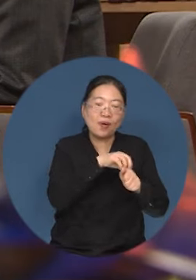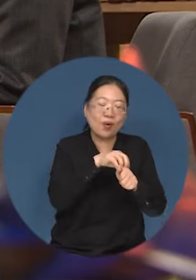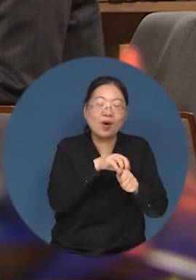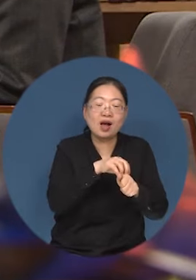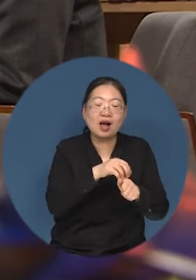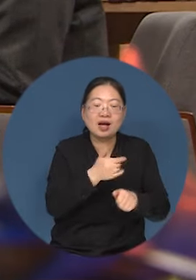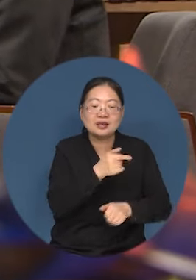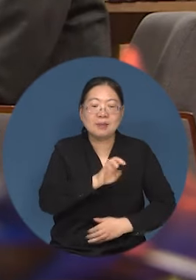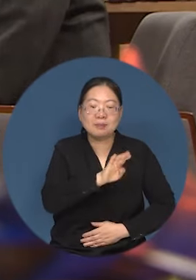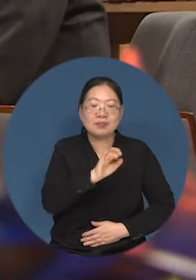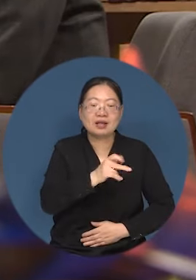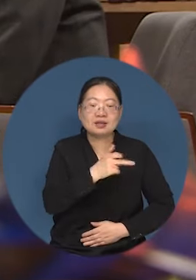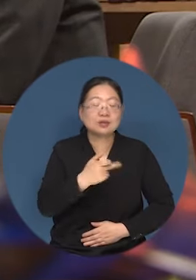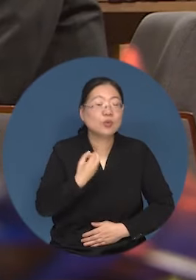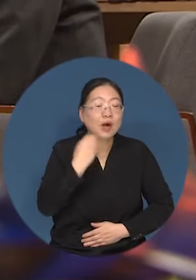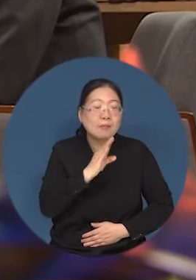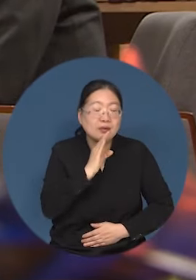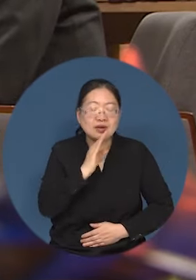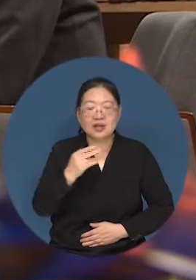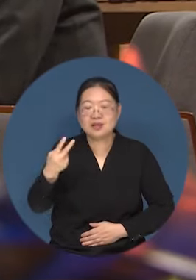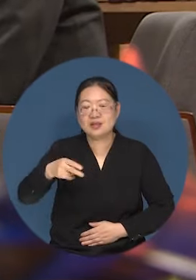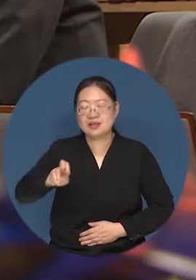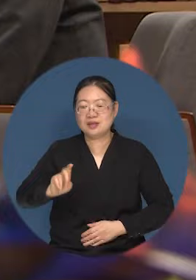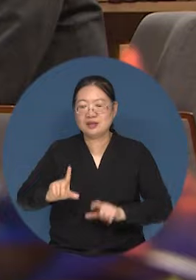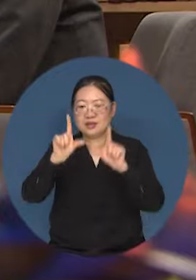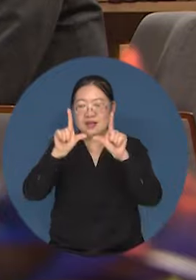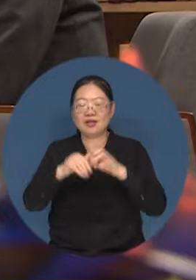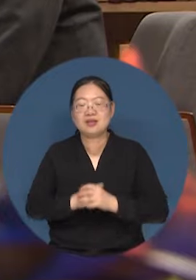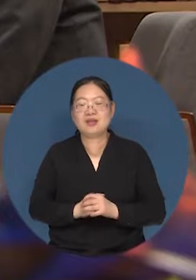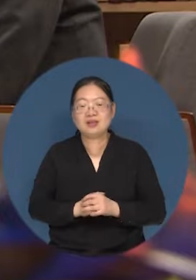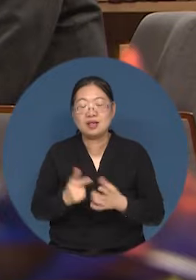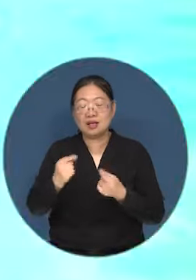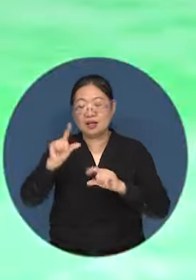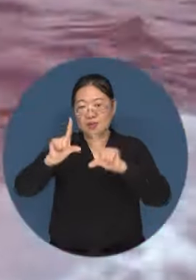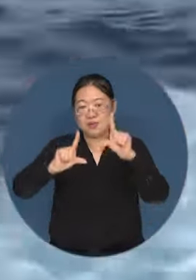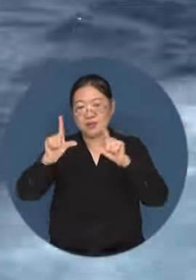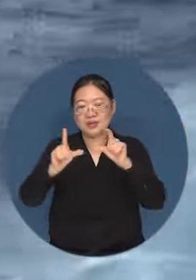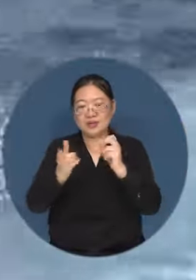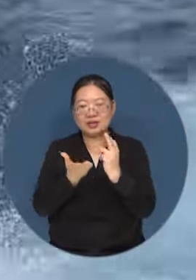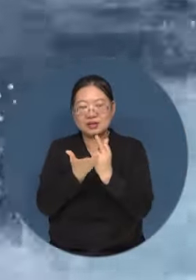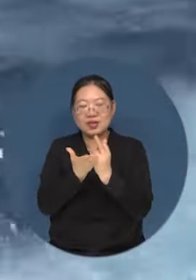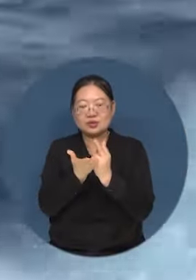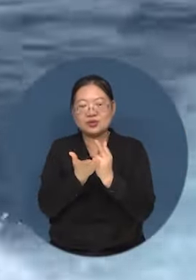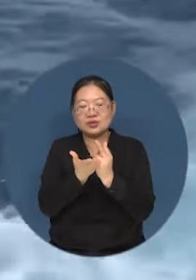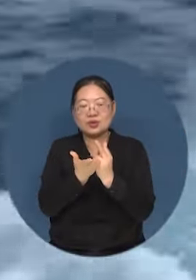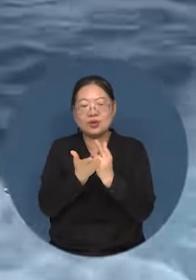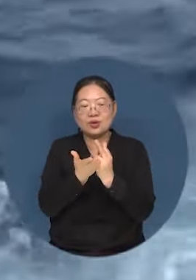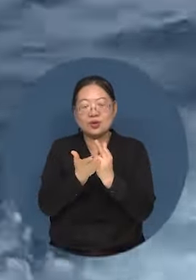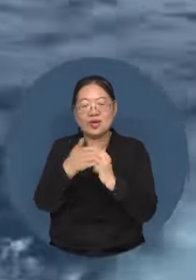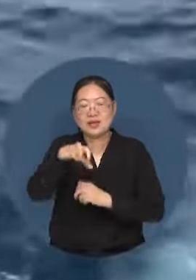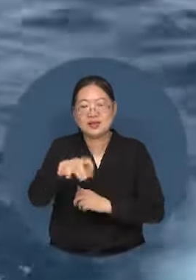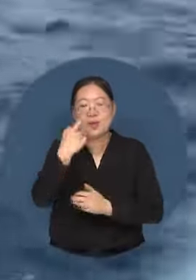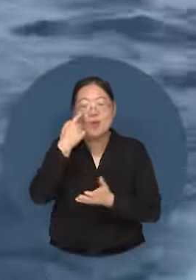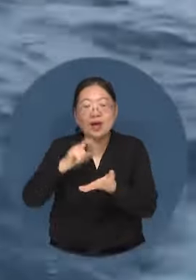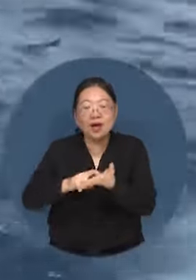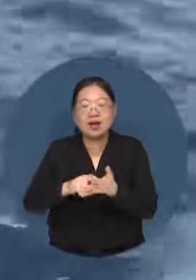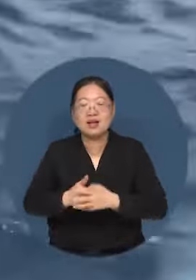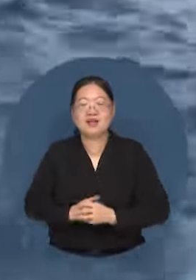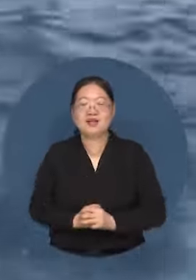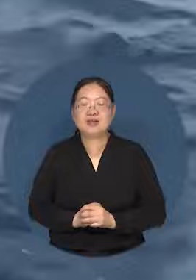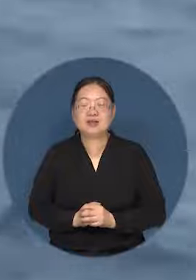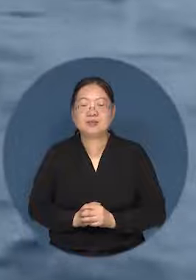맞나요? 네, 맞습니다. 제가 2020년에 그런 모습을 제주도 종달리아 바다에서 확인을 했는데